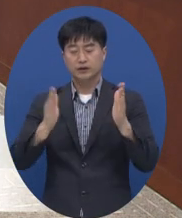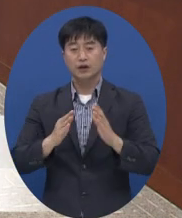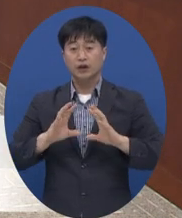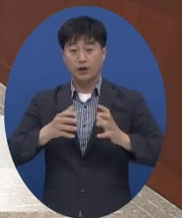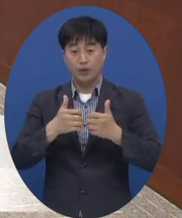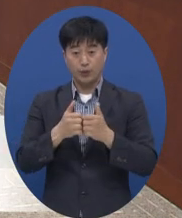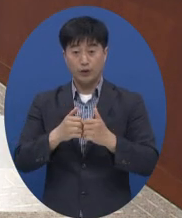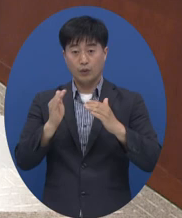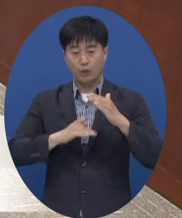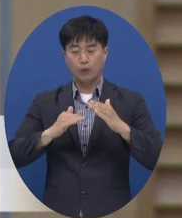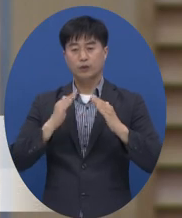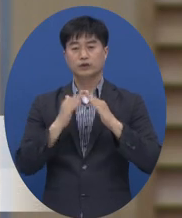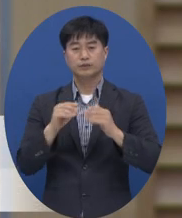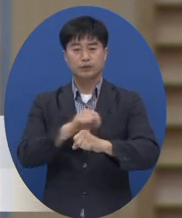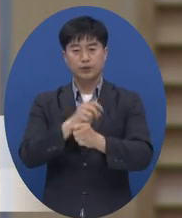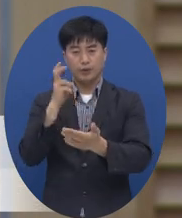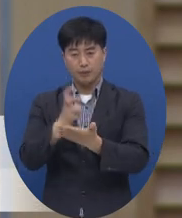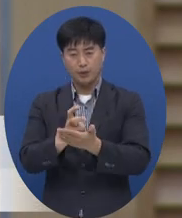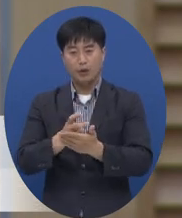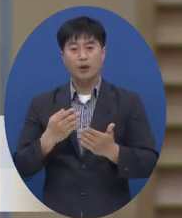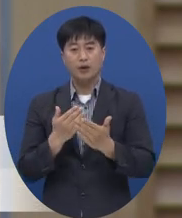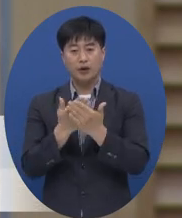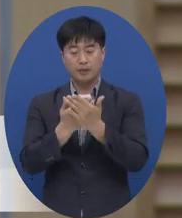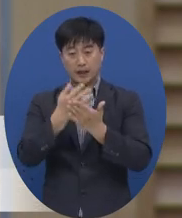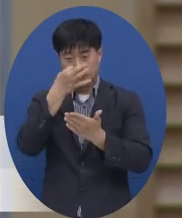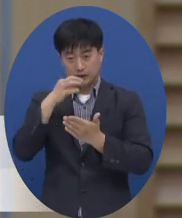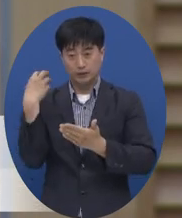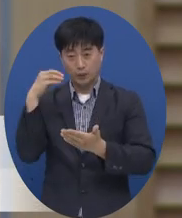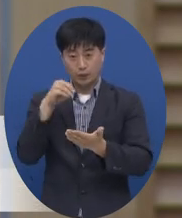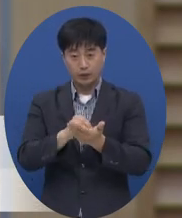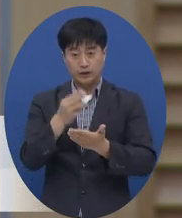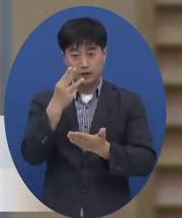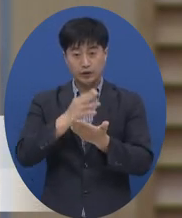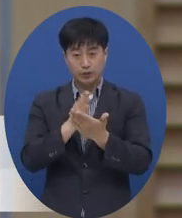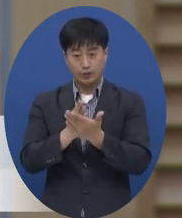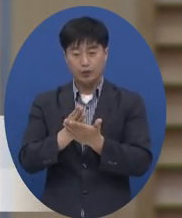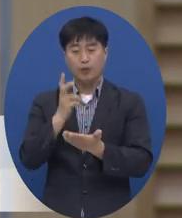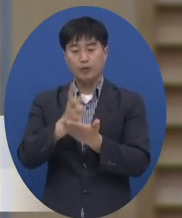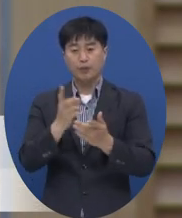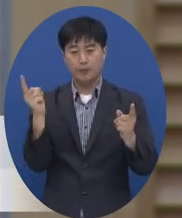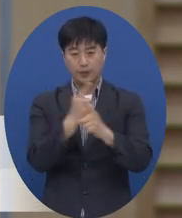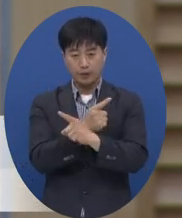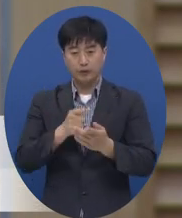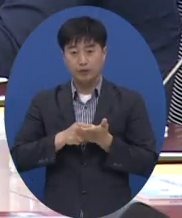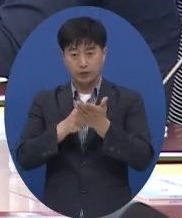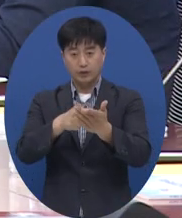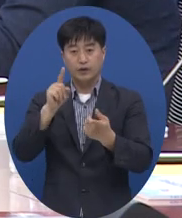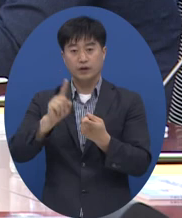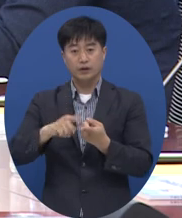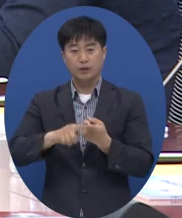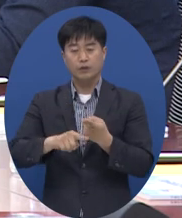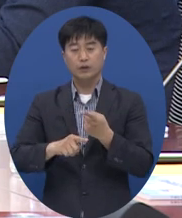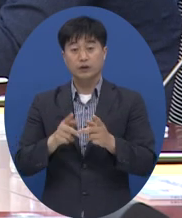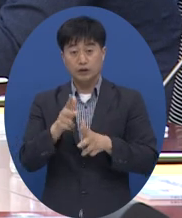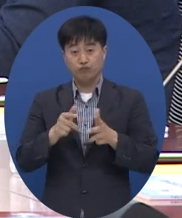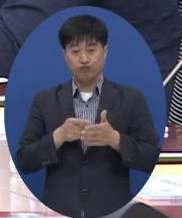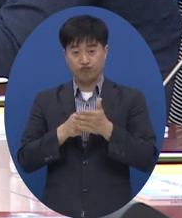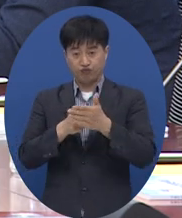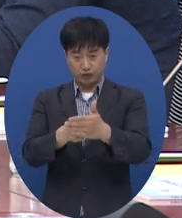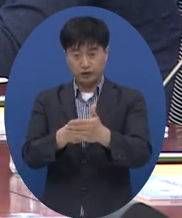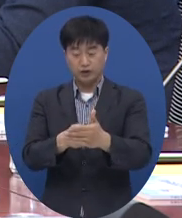국회가 공공주택 특별 법과 개발이 환수 등 3건의 법률 개정안을 발의한 데 따라 사업추진의